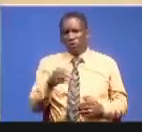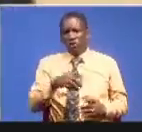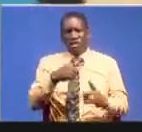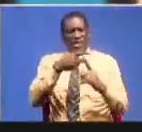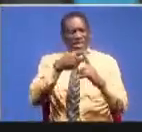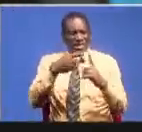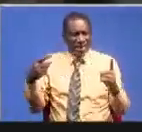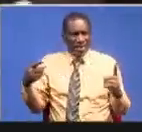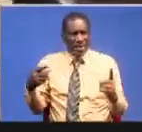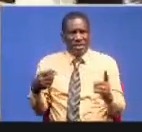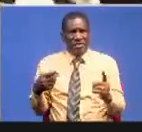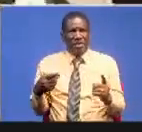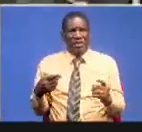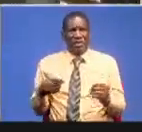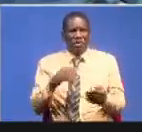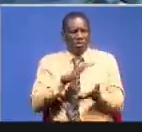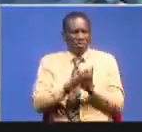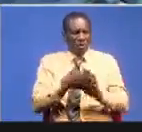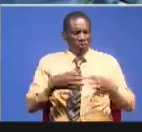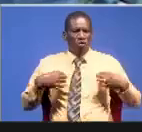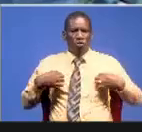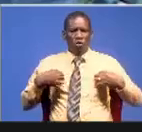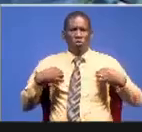ameuawa akiwa uchi wa mnyama.